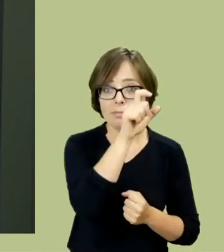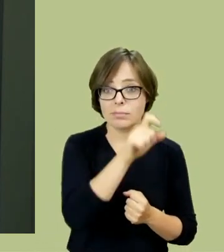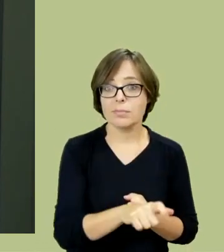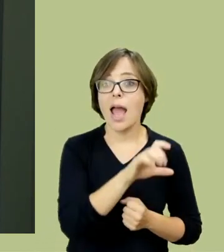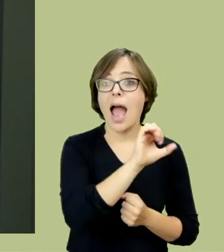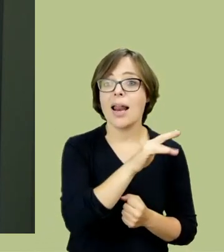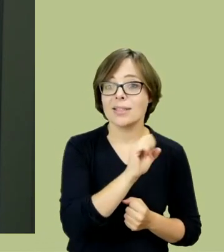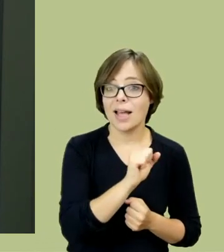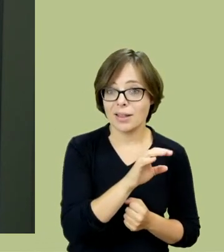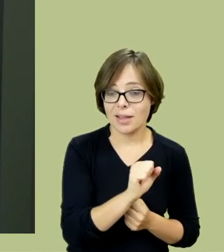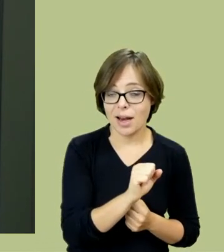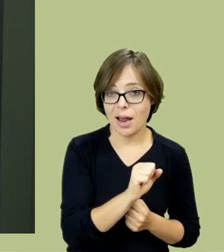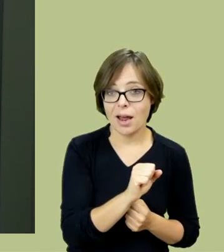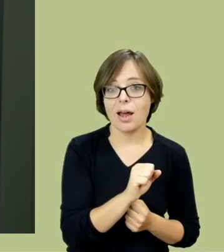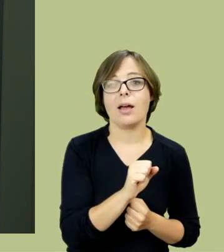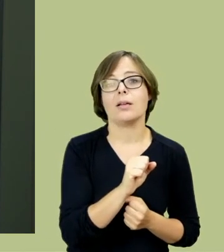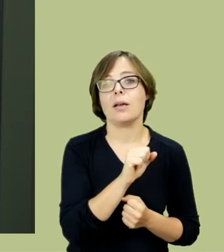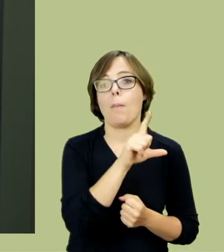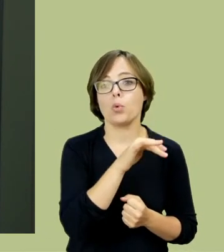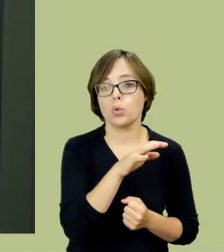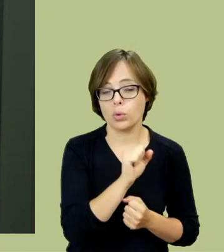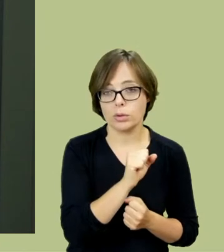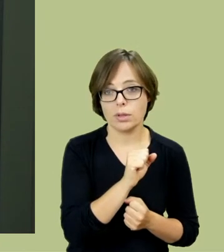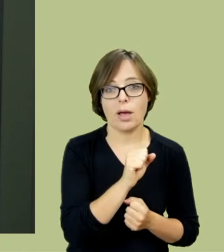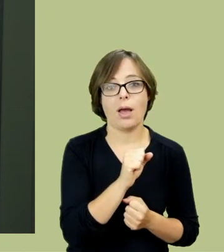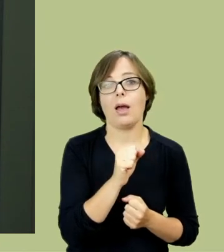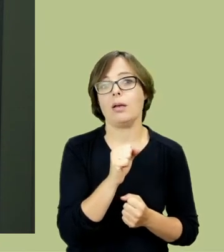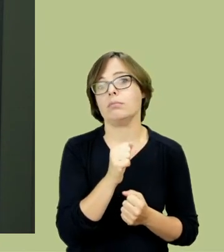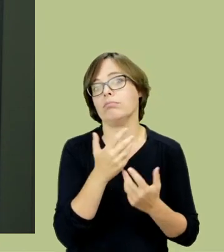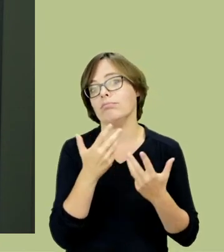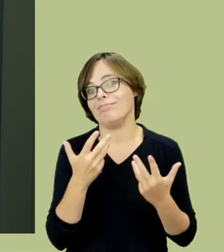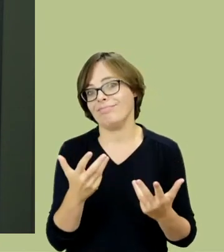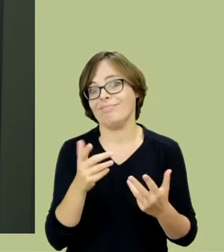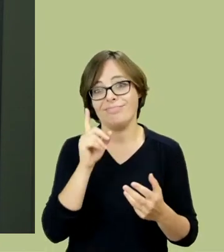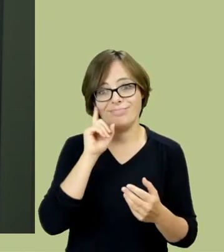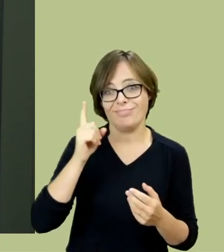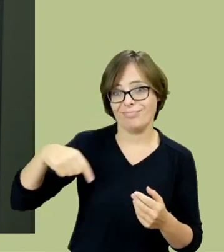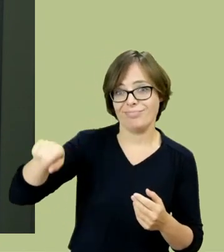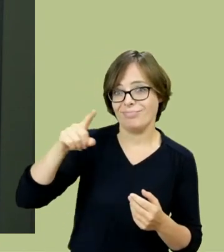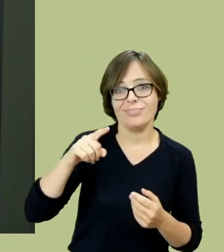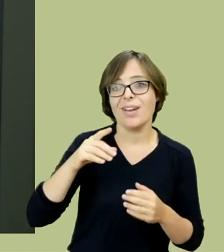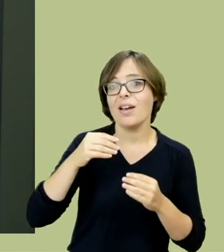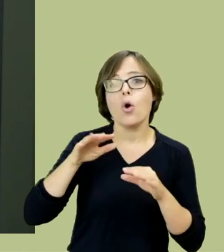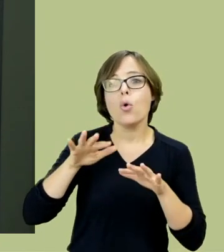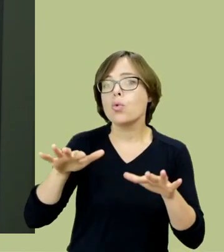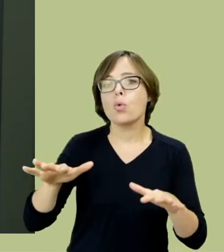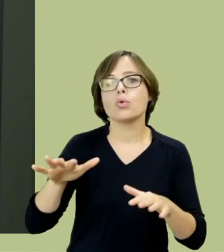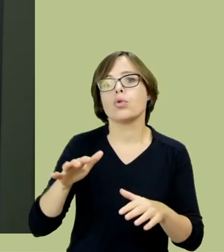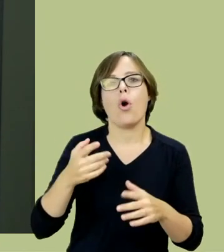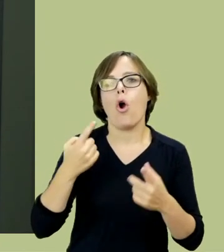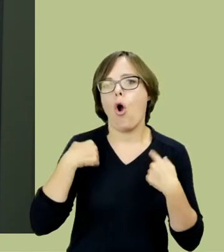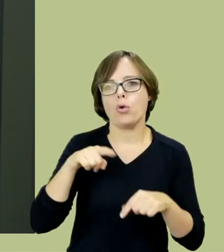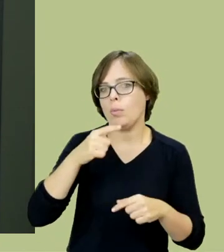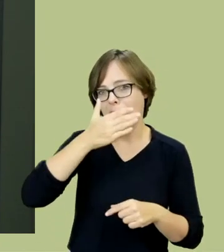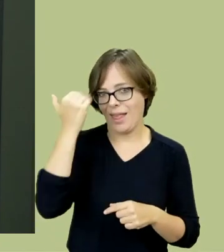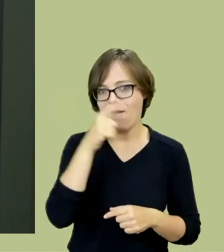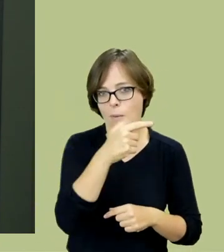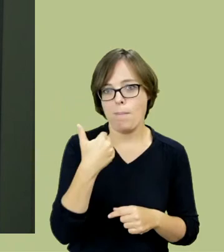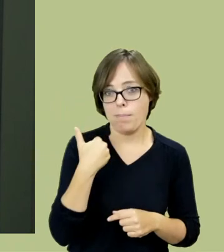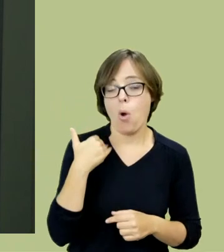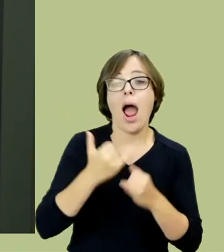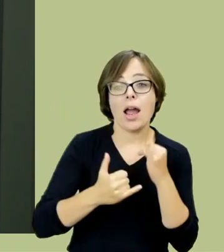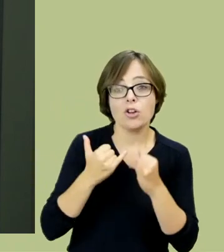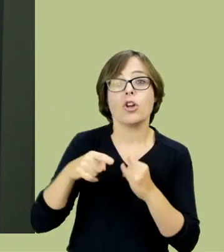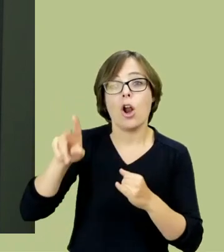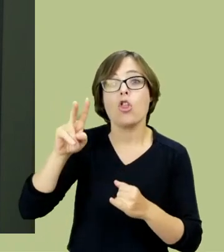o ile przeszła, bo wiele młodych osób o niej nie wie. Jeśli ktoś wie, to jako o żonie marszałka Piłsudskiego.